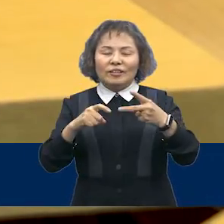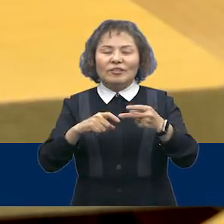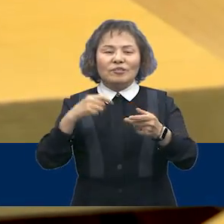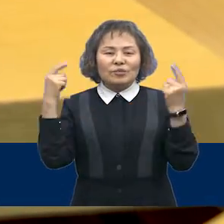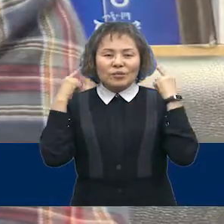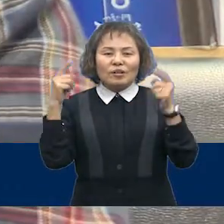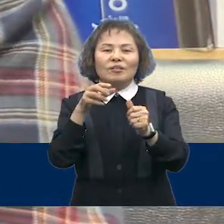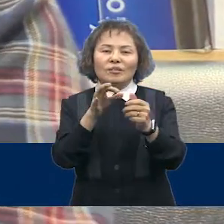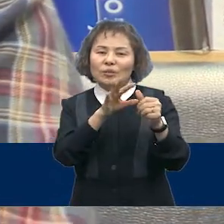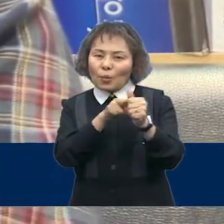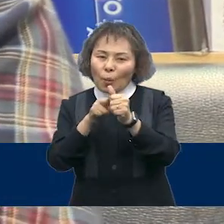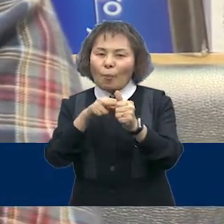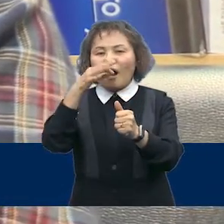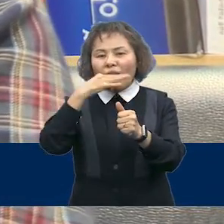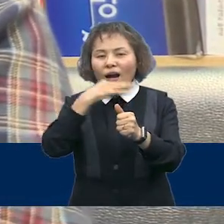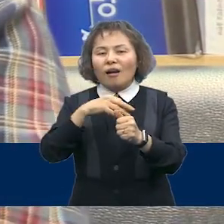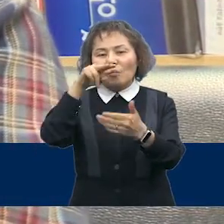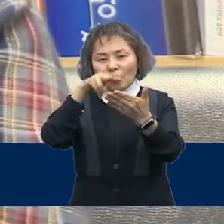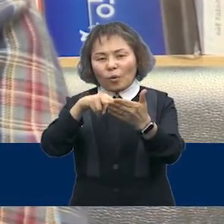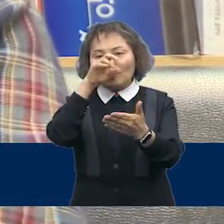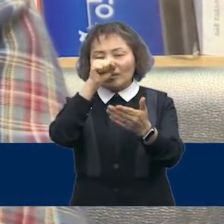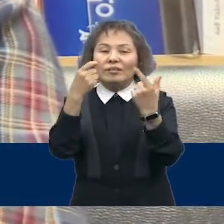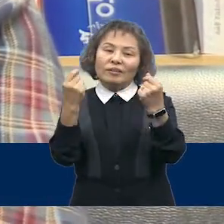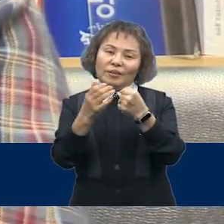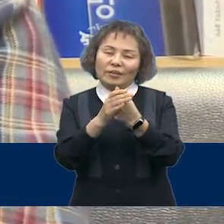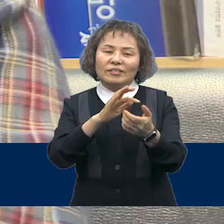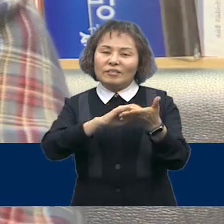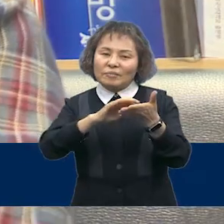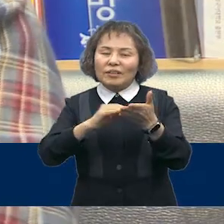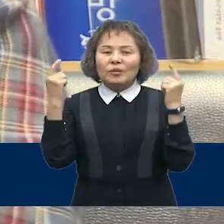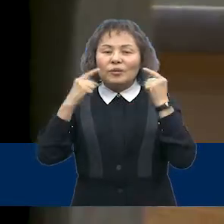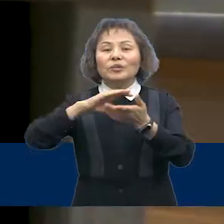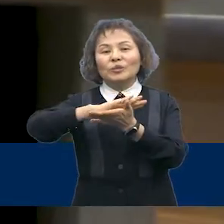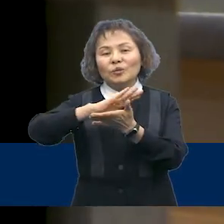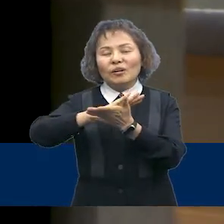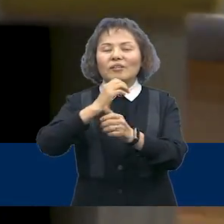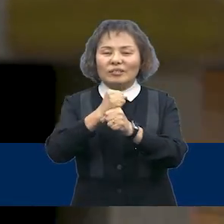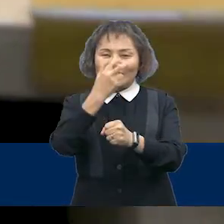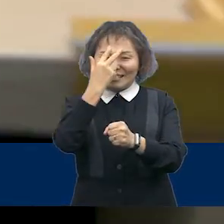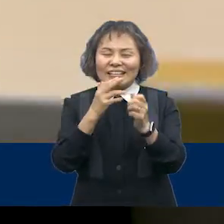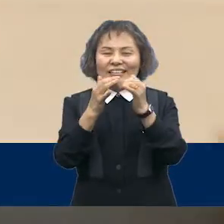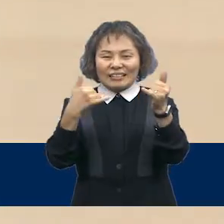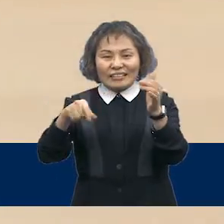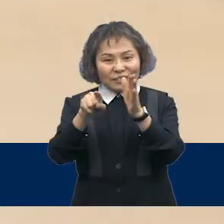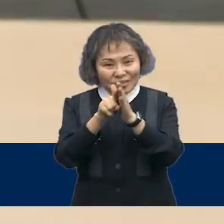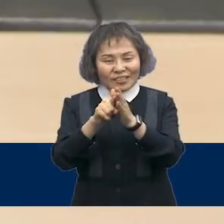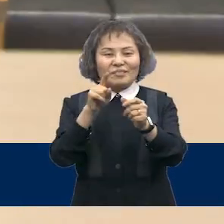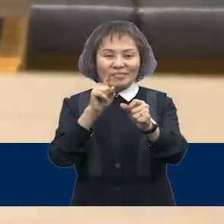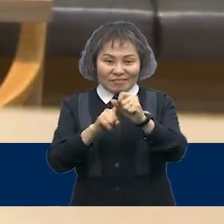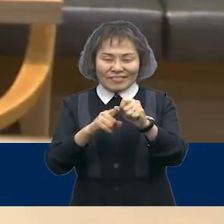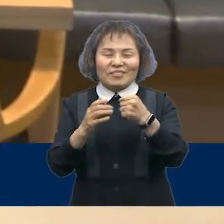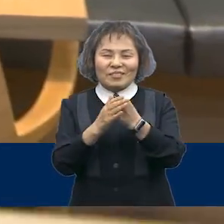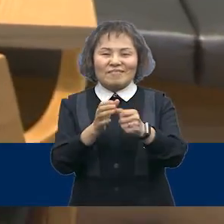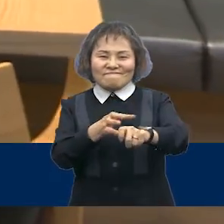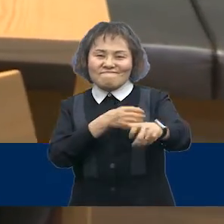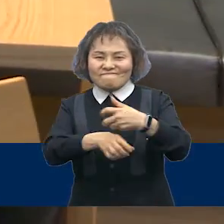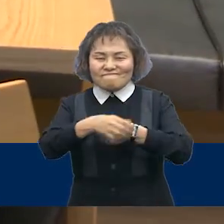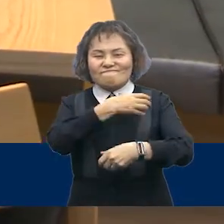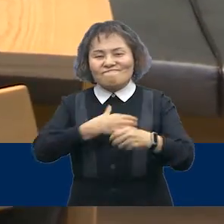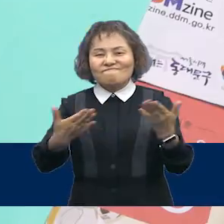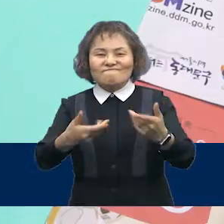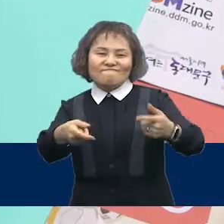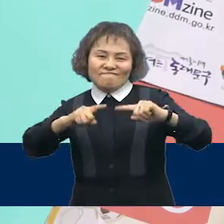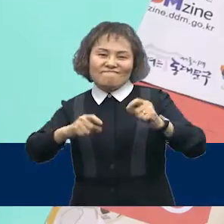새로운 소식을 접할 수 있어야 하며 점자판 동대문구 소식지 발간 으로 시각장애를 가진 국민들도 적극적으로